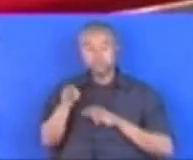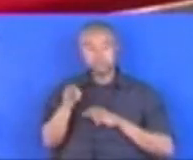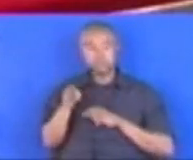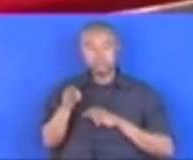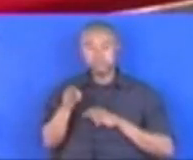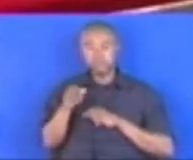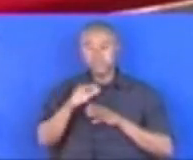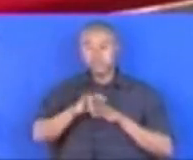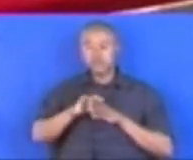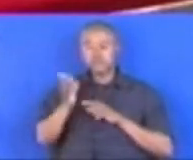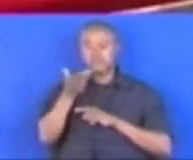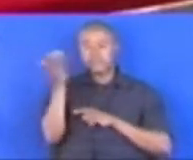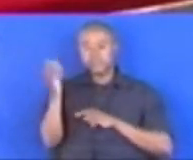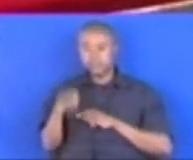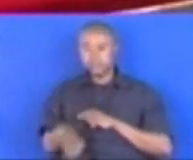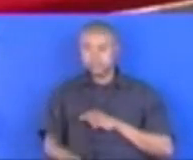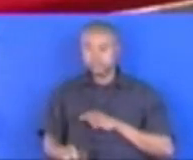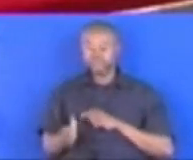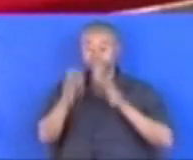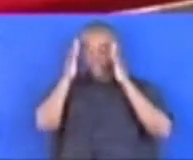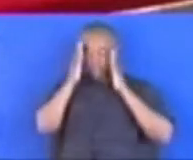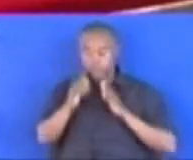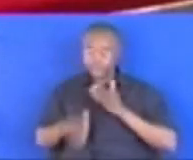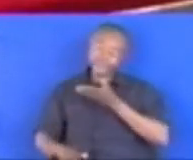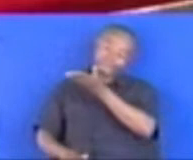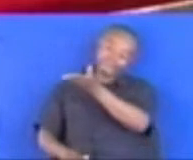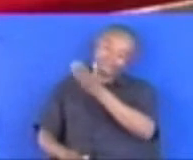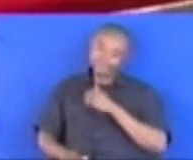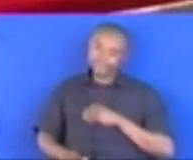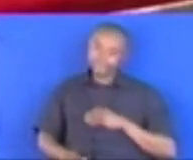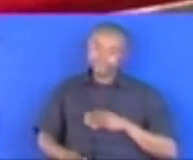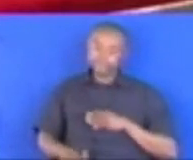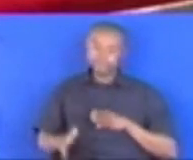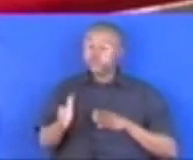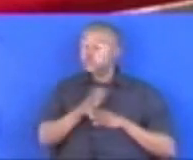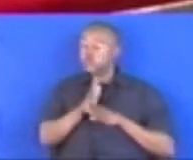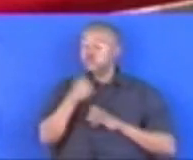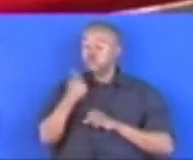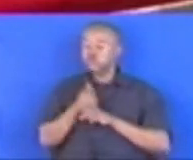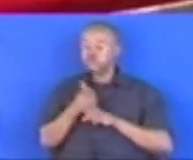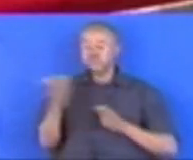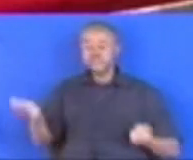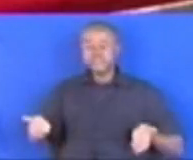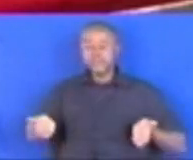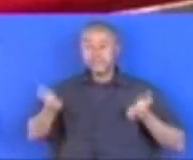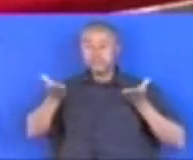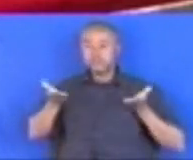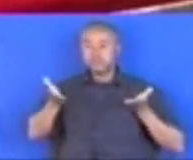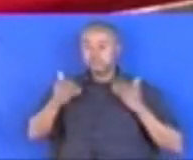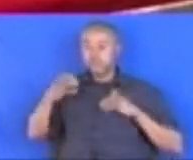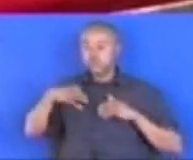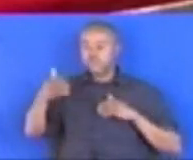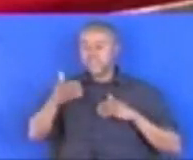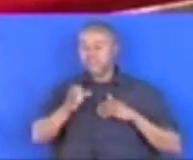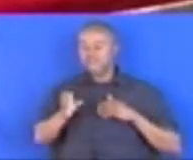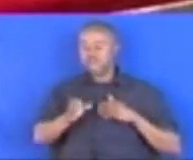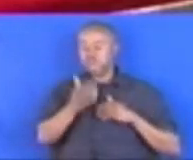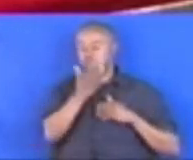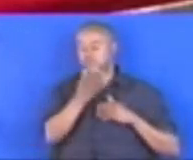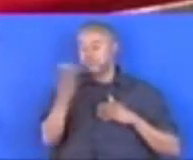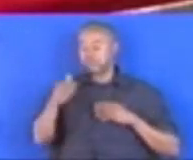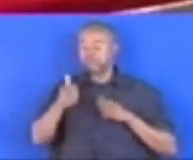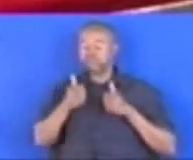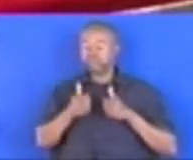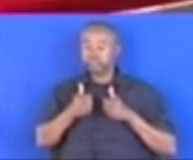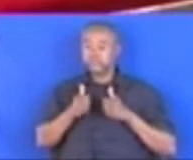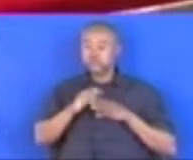15,740,257,000 ni matumizi mengineyo. Mheshimiwa Naibu Speaker, kwa upande wa shughuli za maendeleo wizara fungu 53 tunakadiria kutumia